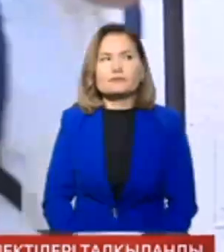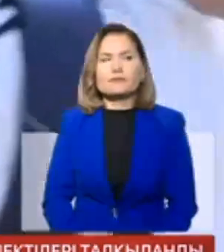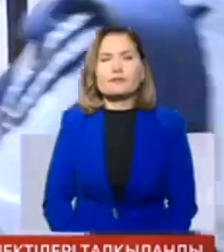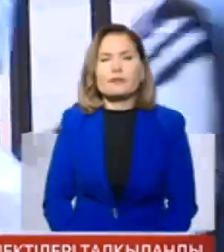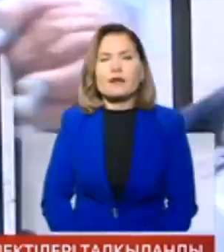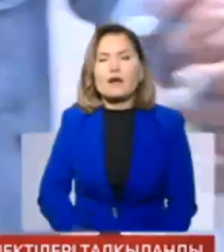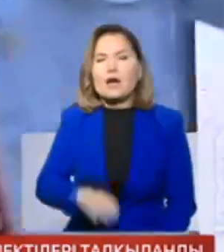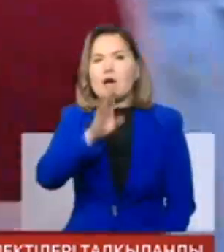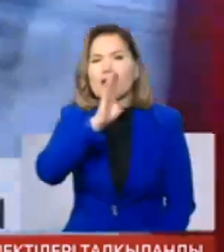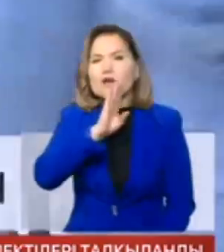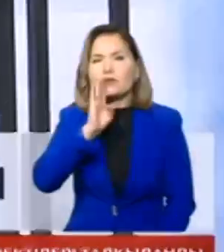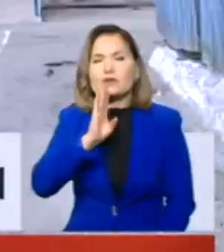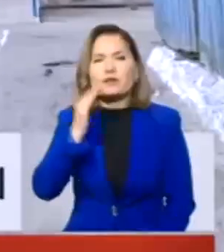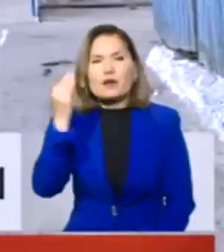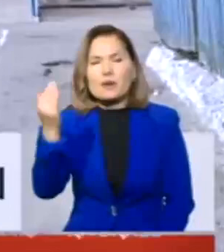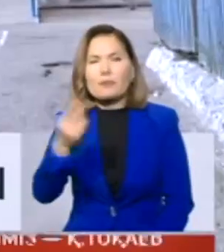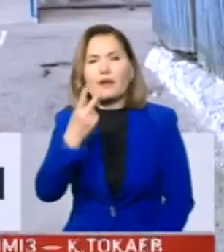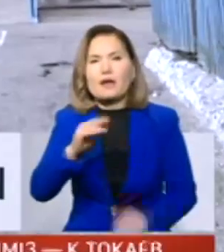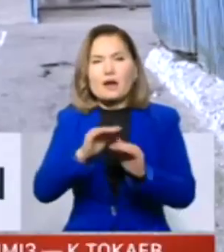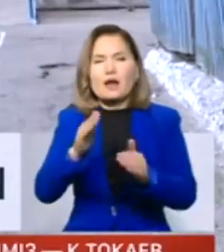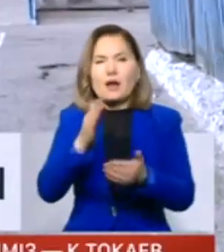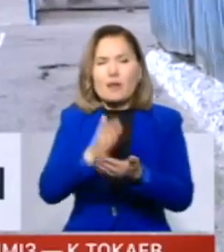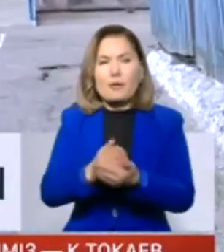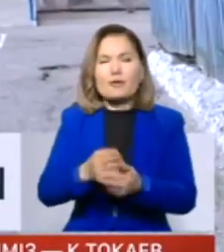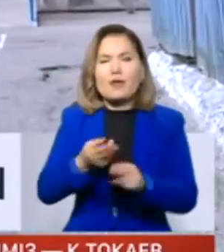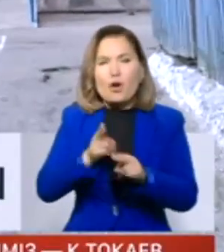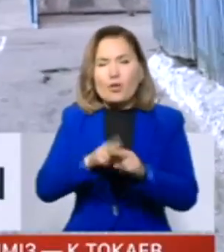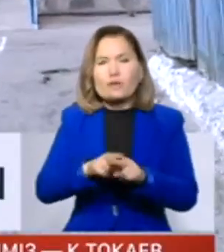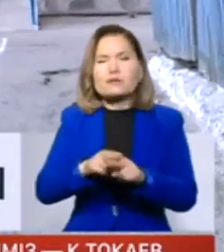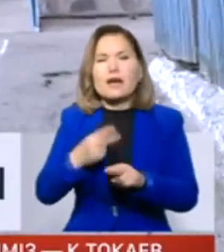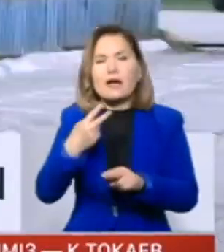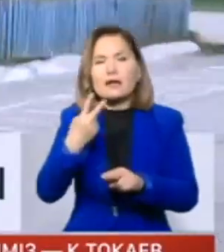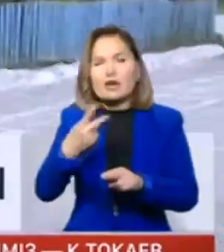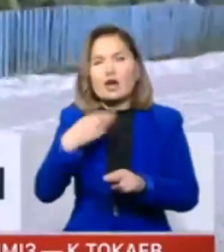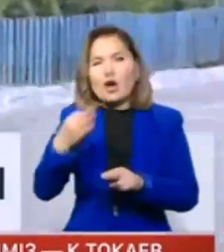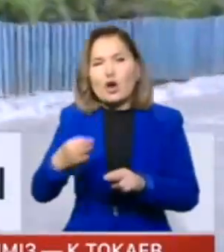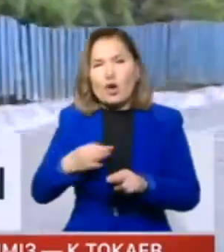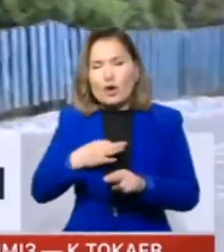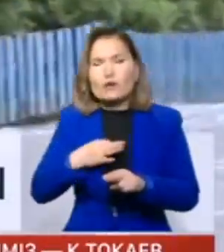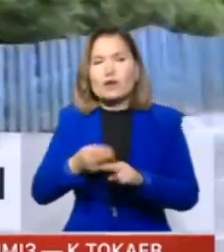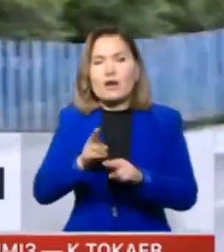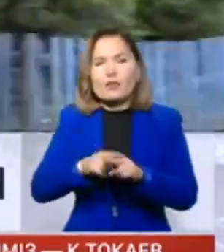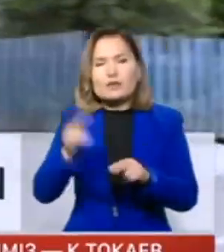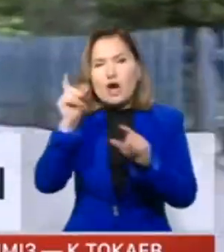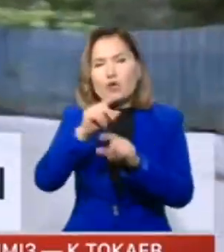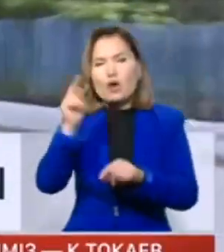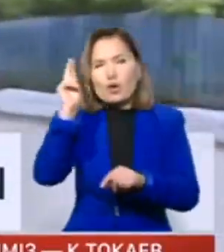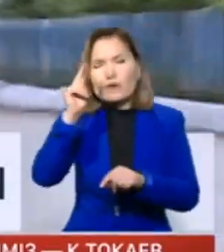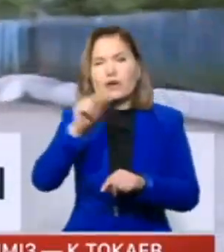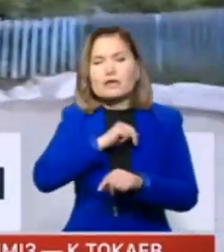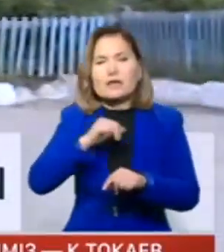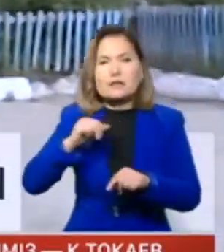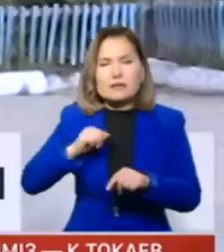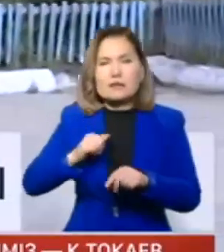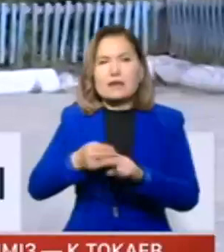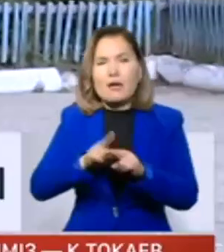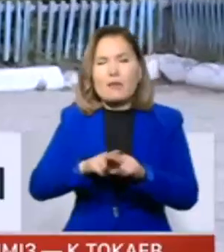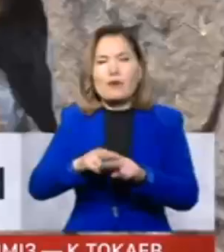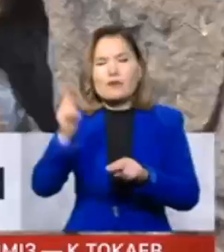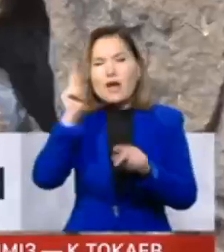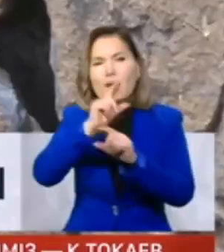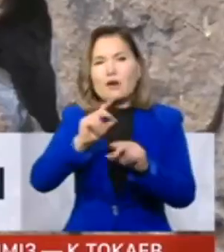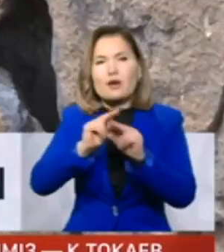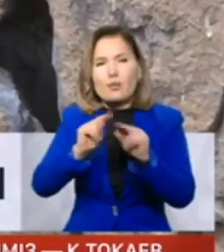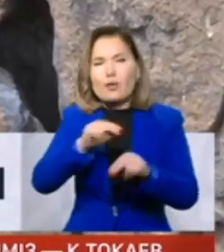Айгерім Бағдатқызы екі баланың анасы, ұлдары осы мектепте білім алады. Өзі де осы жерде жұмыс істейді. Күнде қабырғасы қираған мектепке